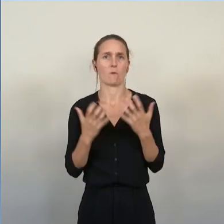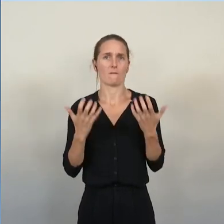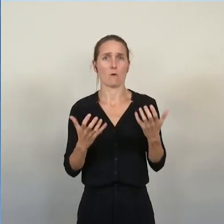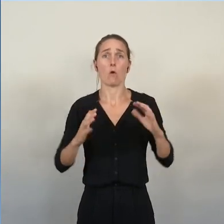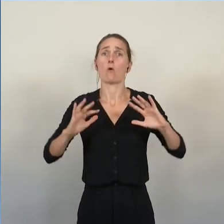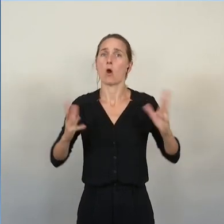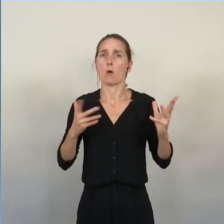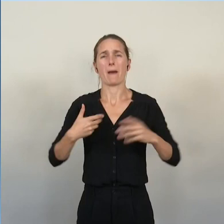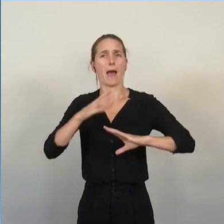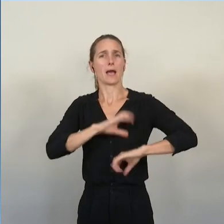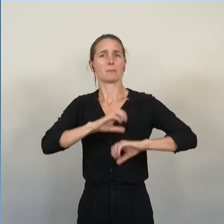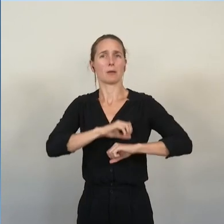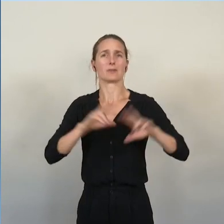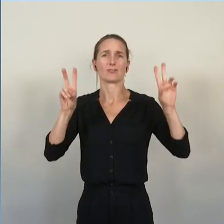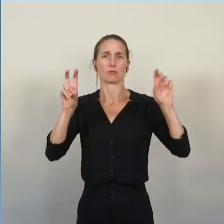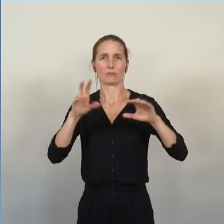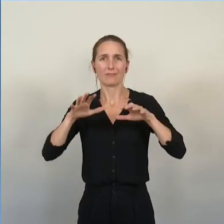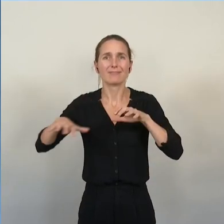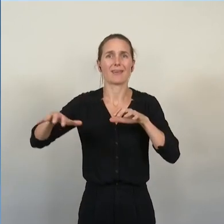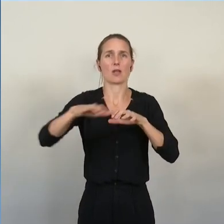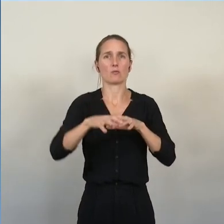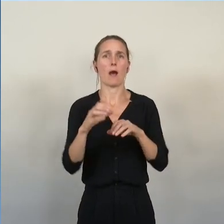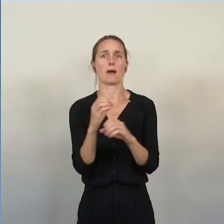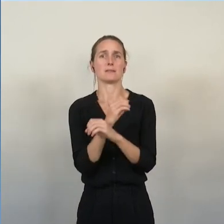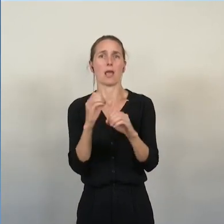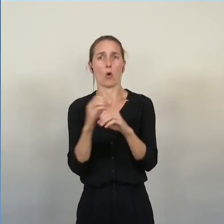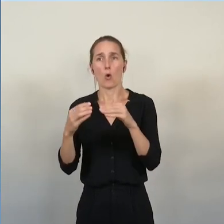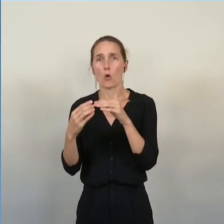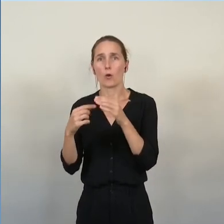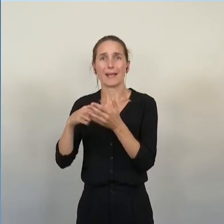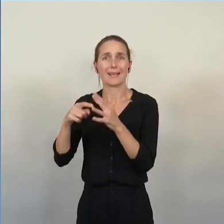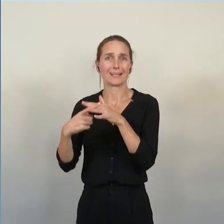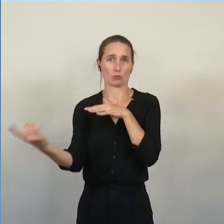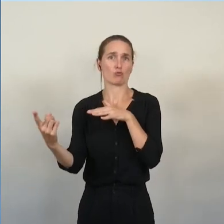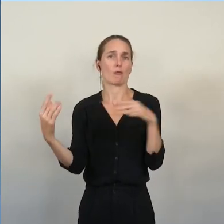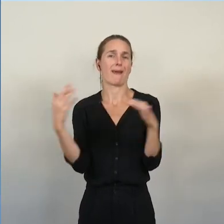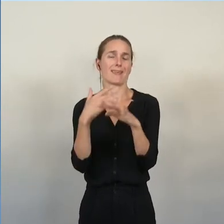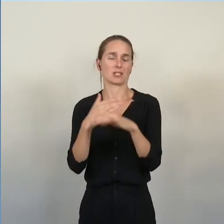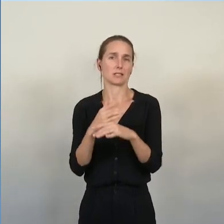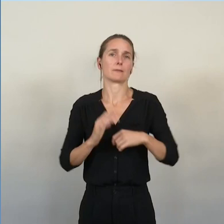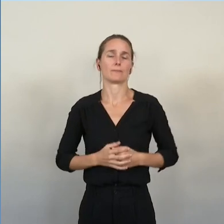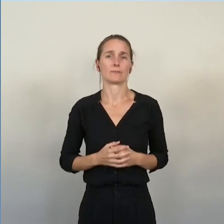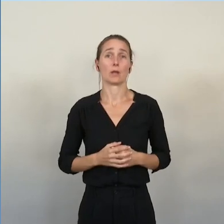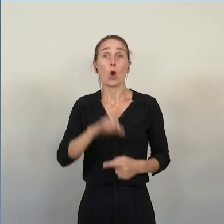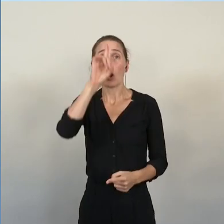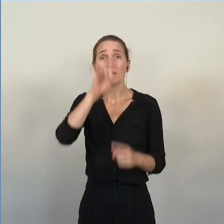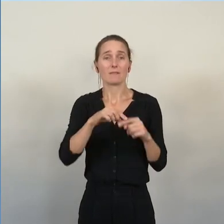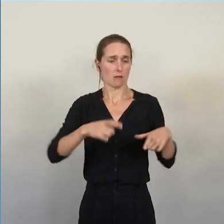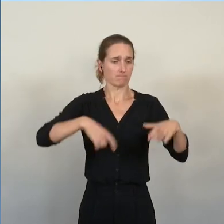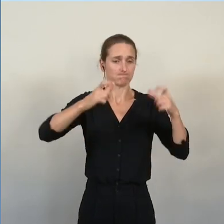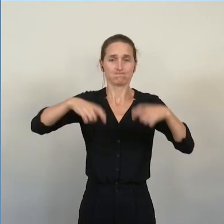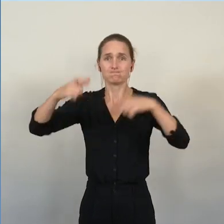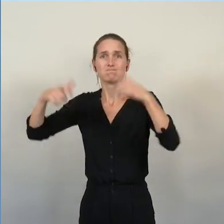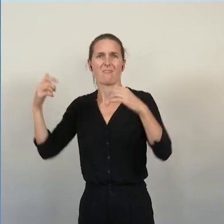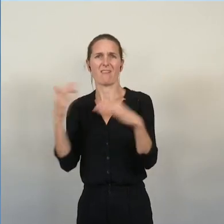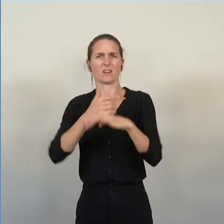zéro exclusion énergétique cette expérimentation elle vise à massifier à amplifier la rénovation énergétique des bâtiments pardon des